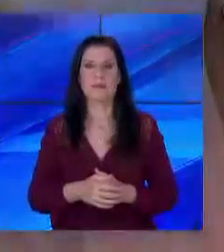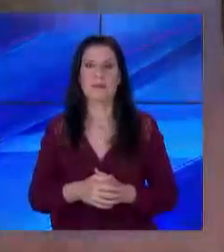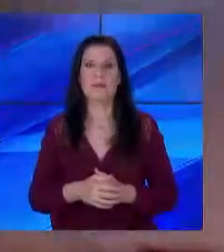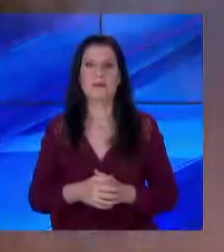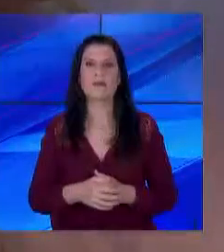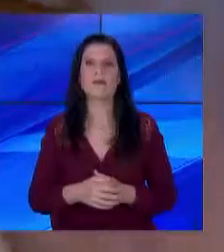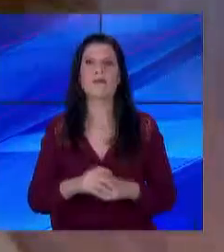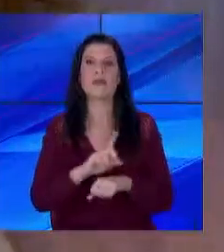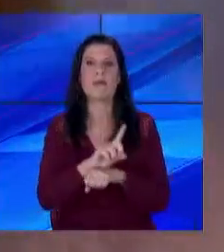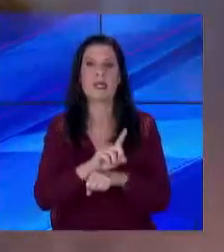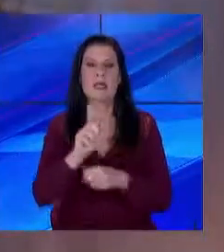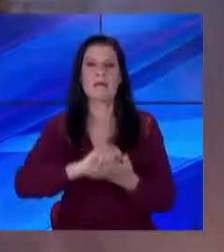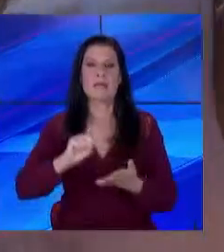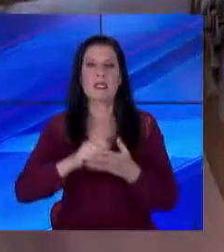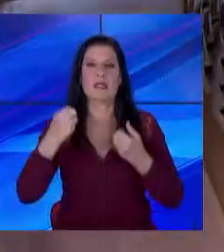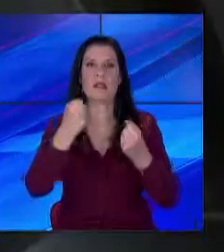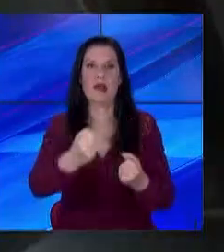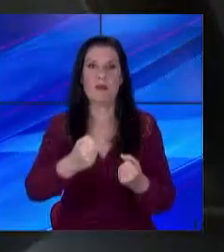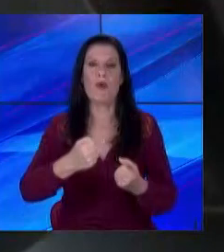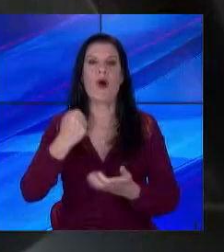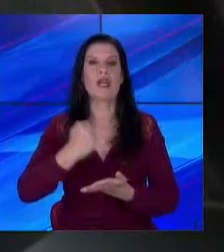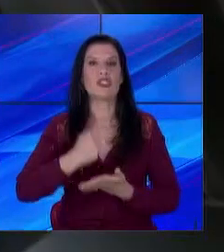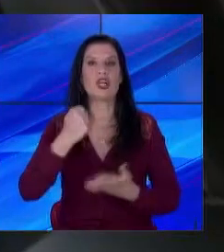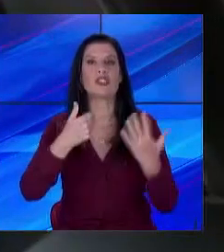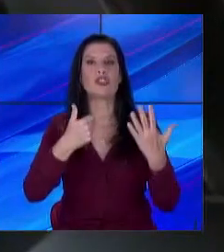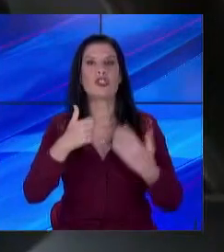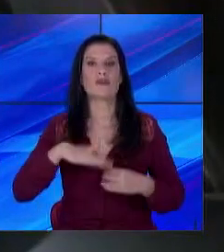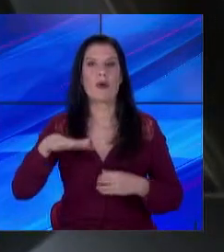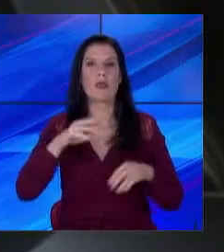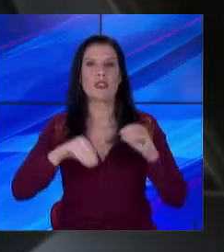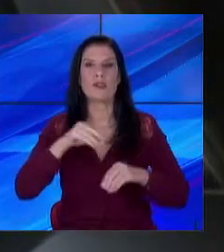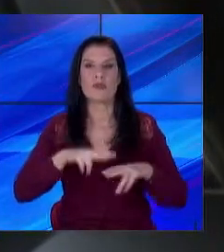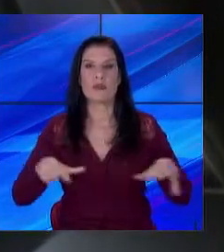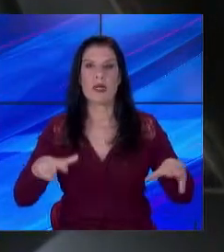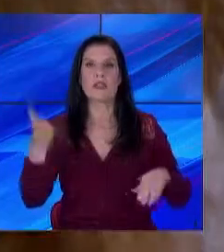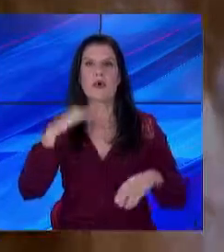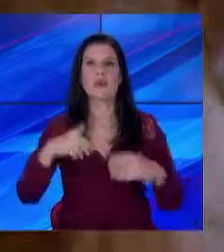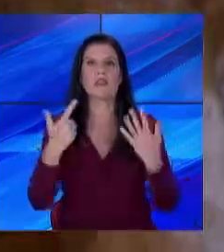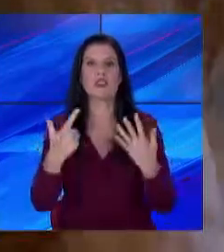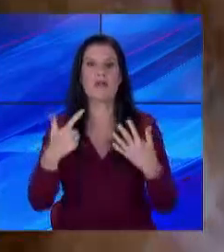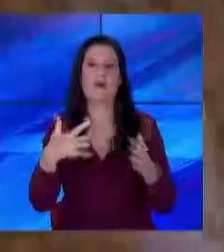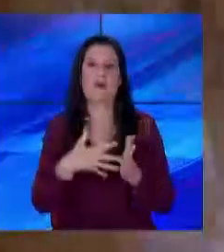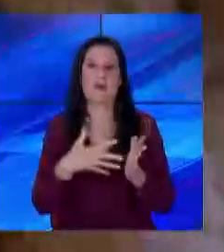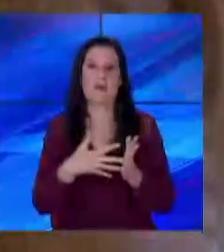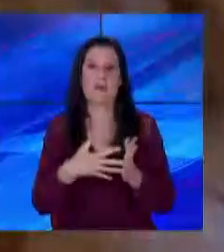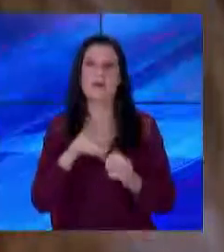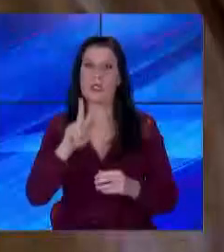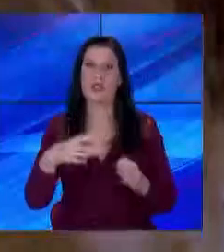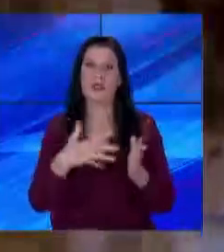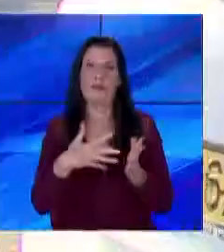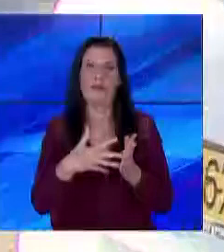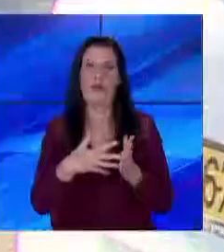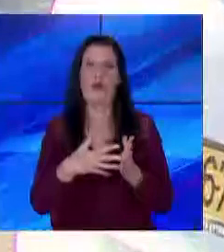כרגע משרד התחבורה אישר 6 מערכות לשימוש בארץ, עוד 7 עדיין בבדיקה. לא מעט ביקורת נמתחה על מתן